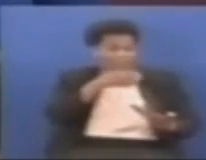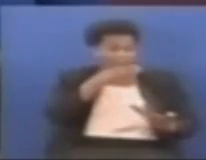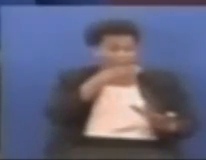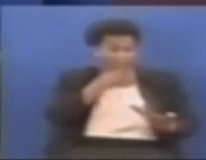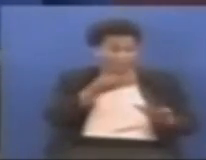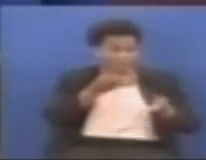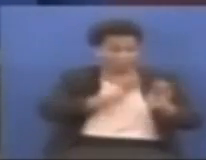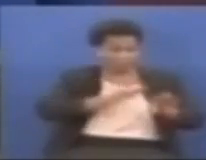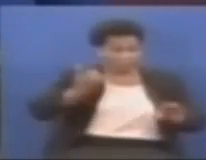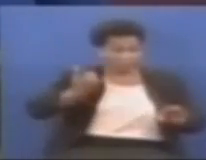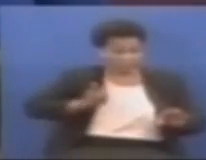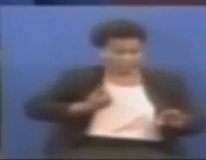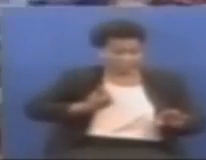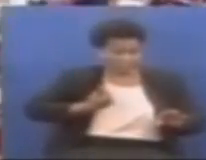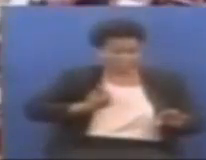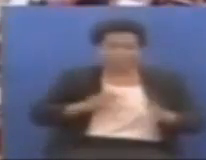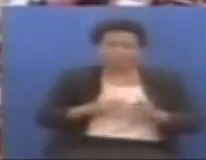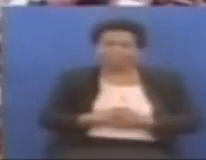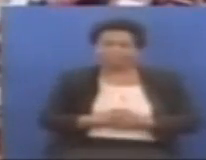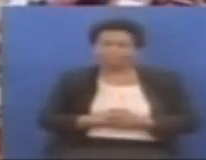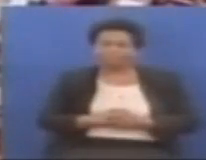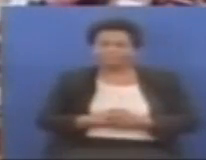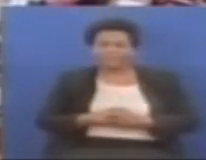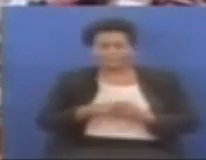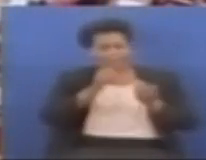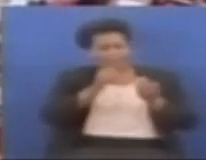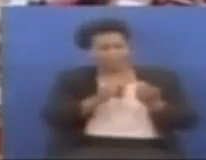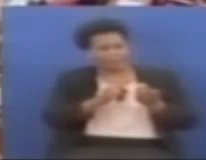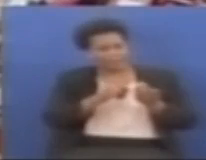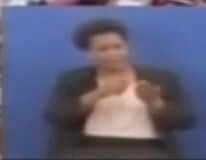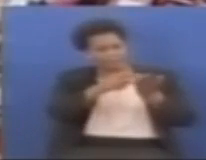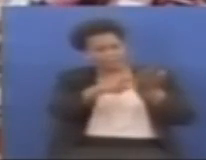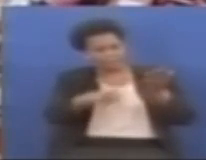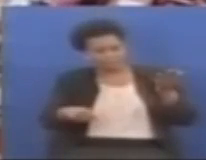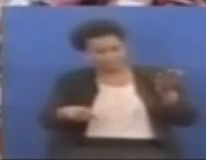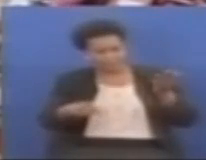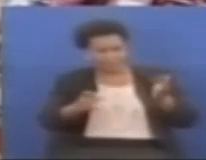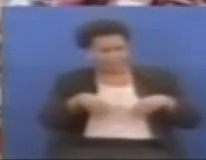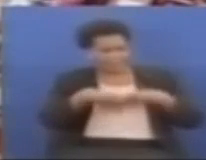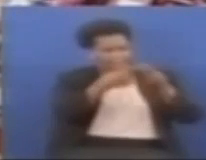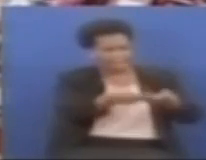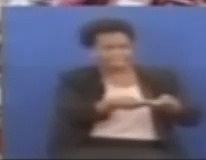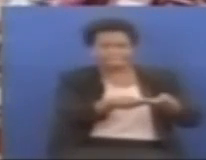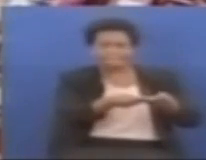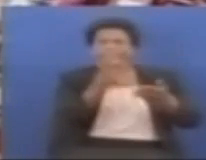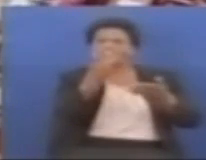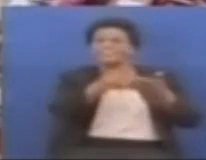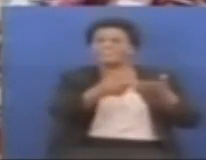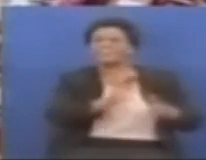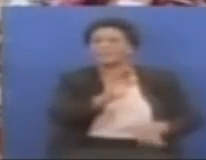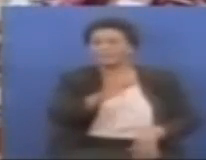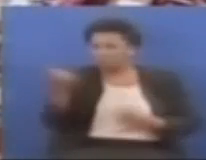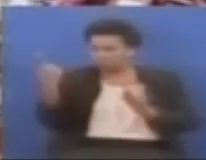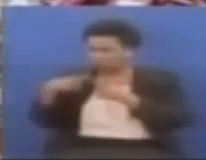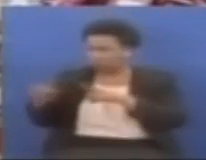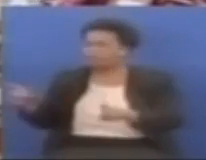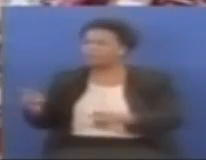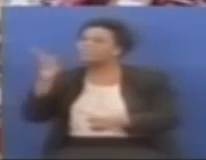kuwa hawezi kuwa kinyume na serikali ya Chama cha Mapinduzi ambayo yeye ni diwani